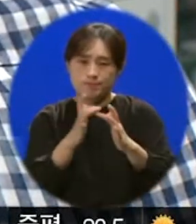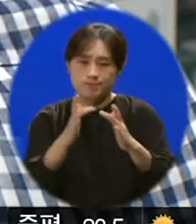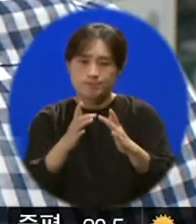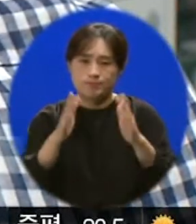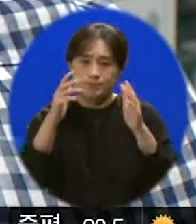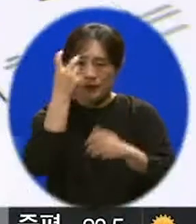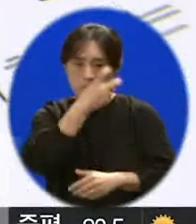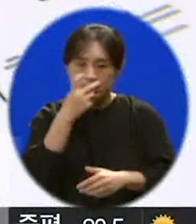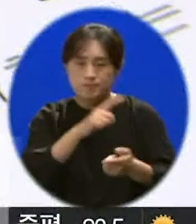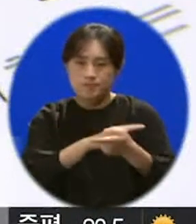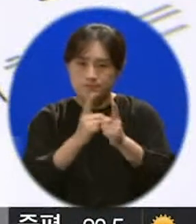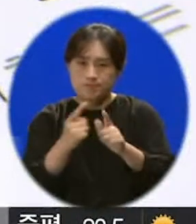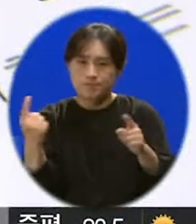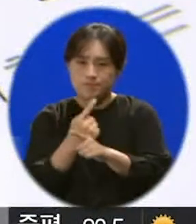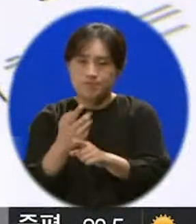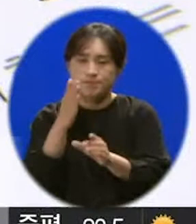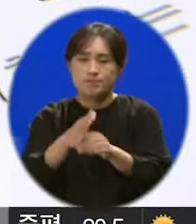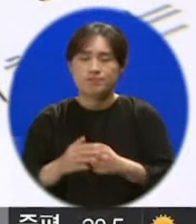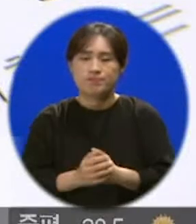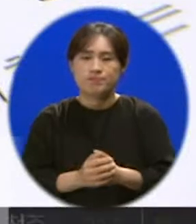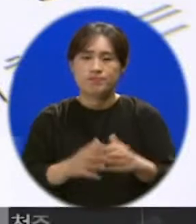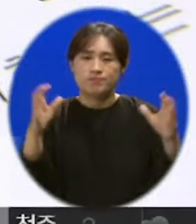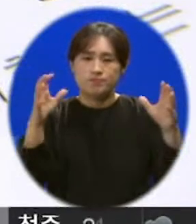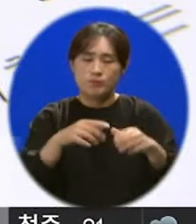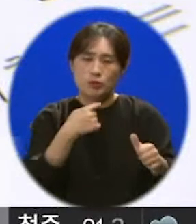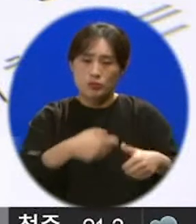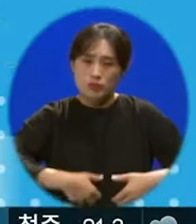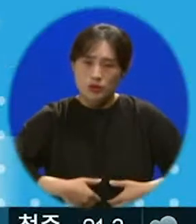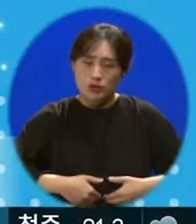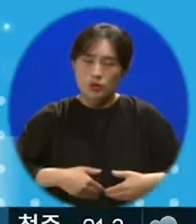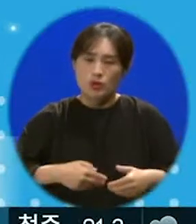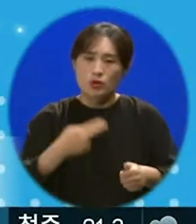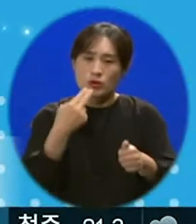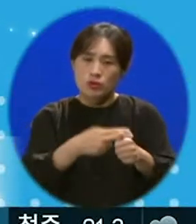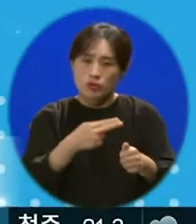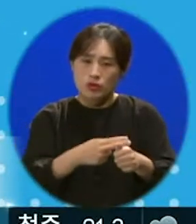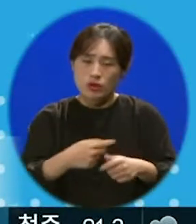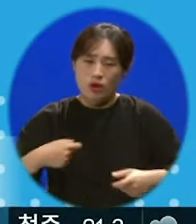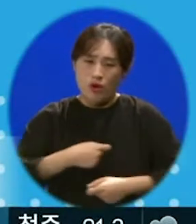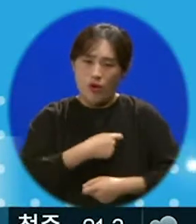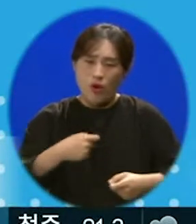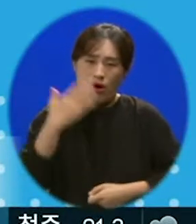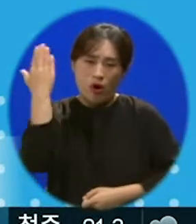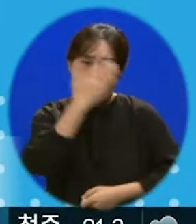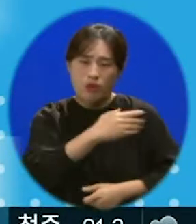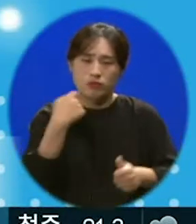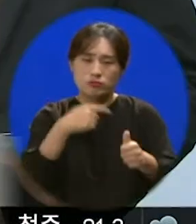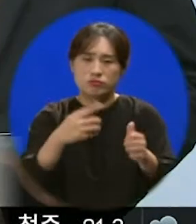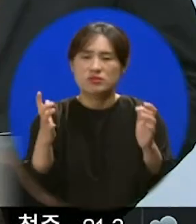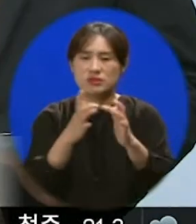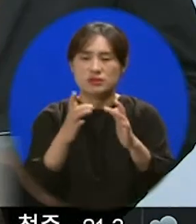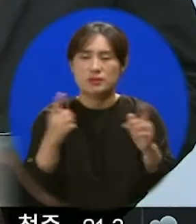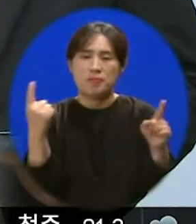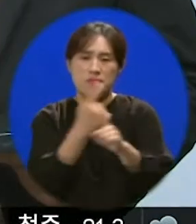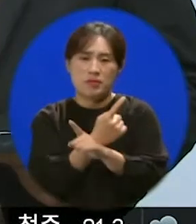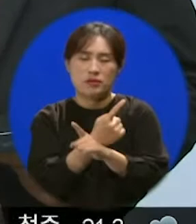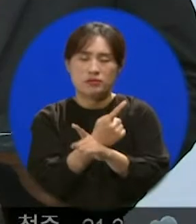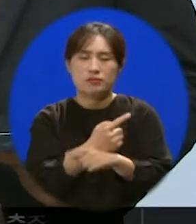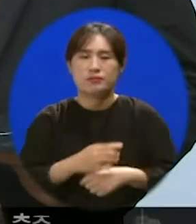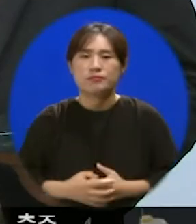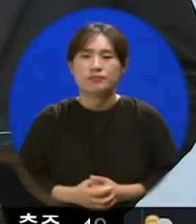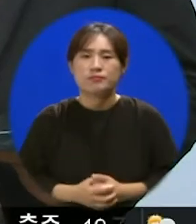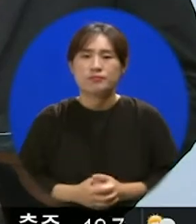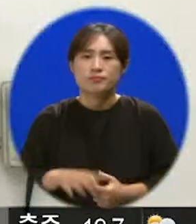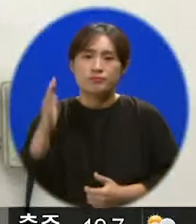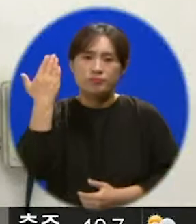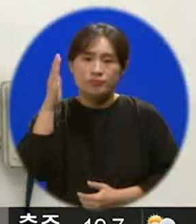대체했습니다 집합 테면 교육이 필수인 교직원 반부패 청렴교육 또 온라인 영상으로 받도록 했습니다